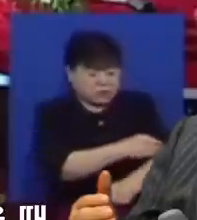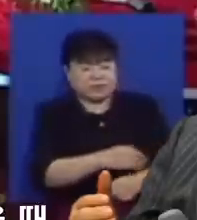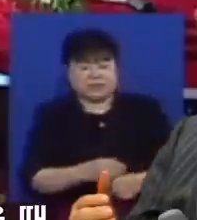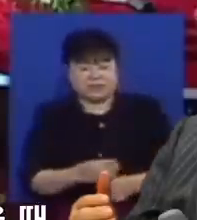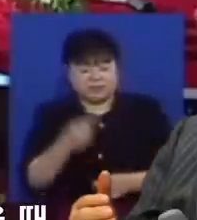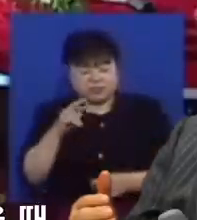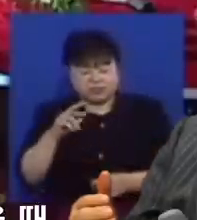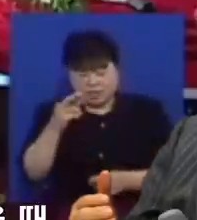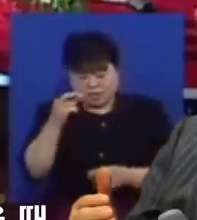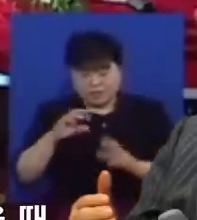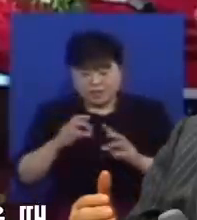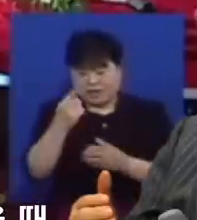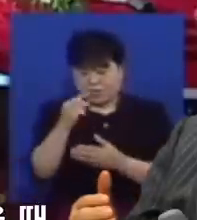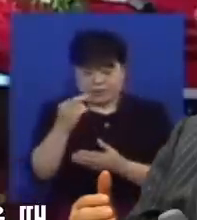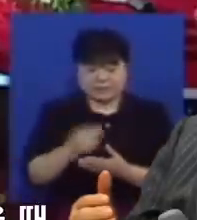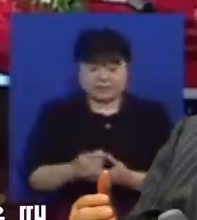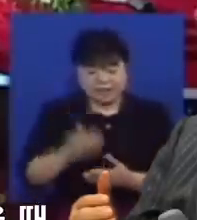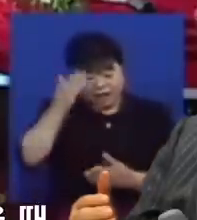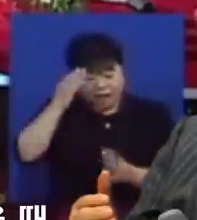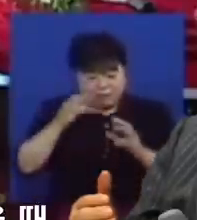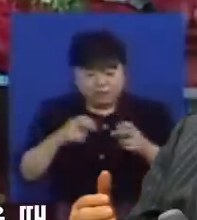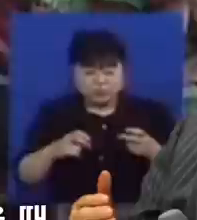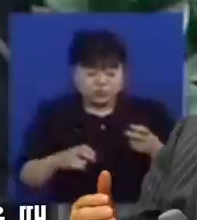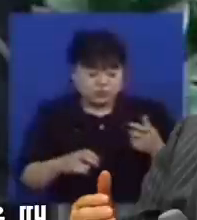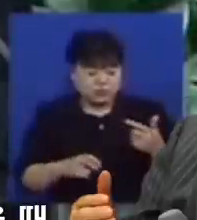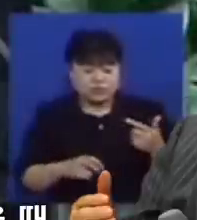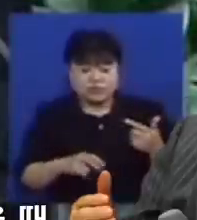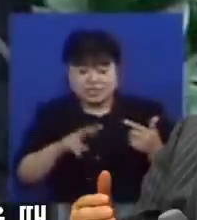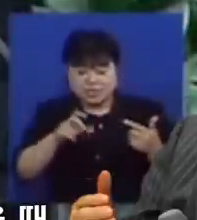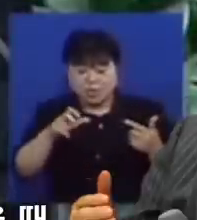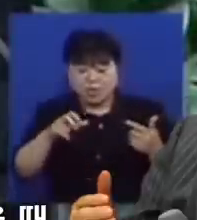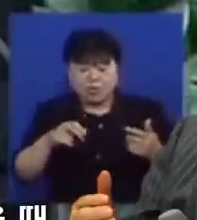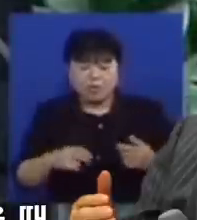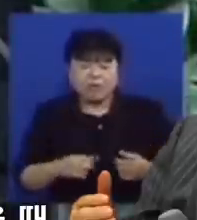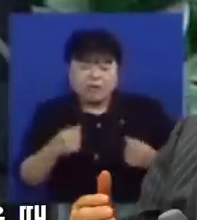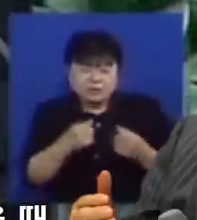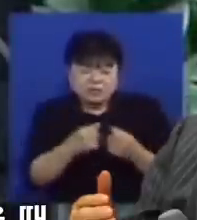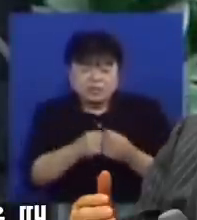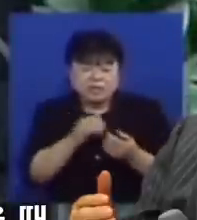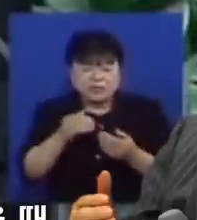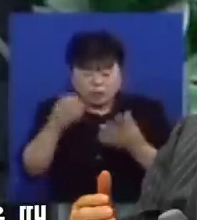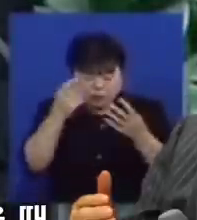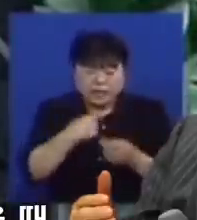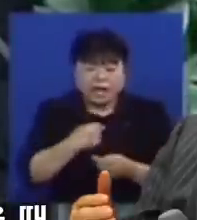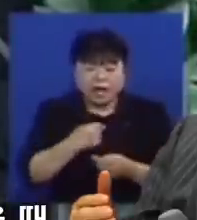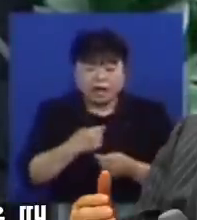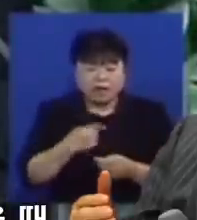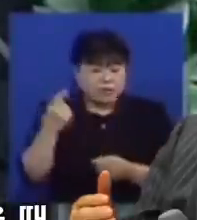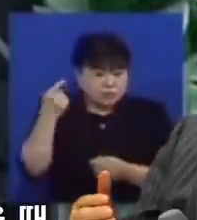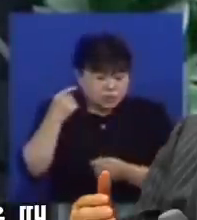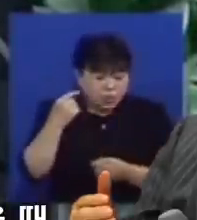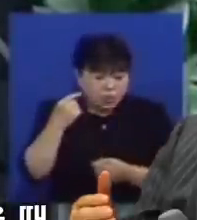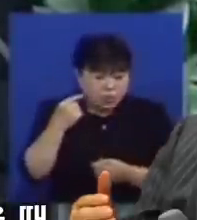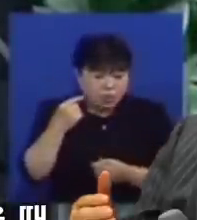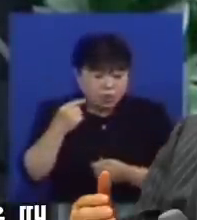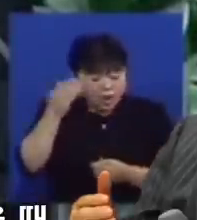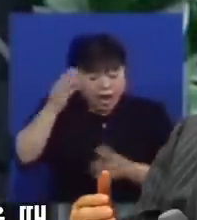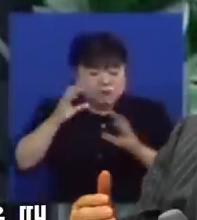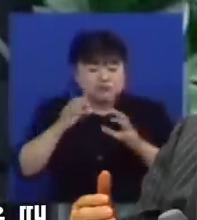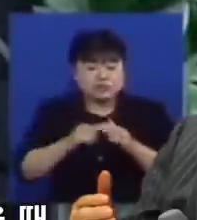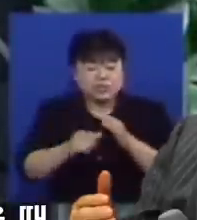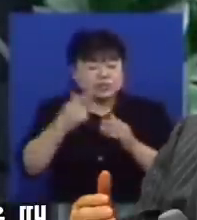미국에 돌아와서 한국의 6.25 사변이 나서 큰 고통을 당한 사람이 많다는 말을 듣고 한국 선교사로 다시